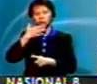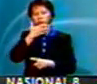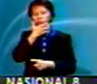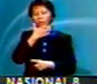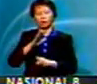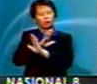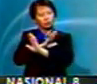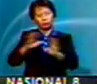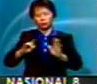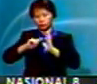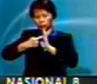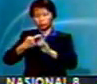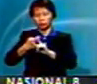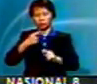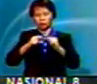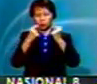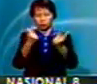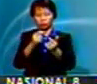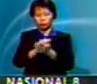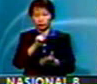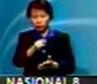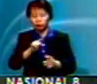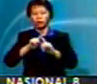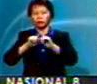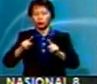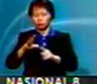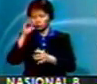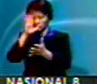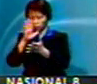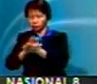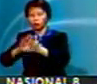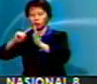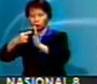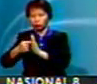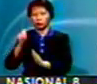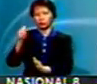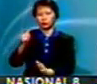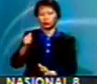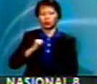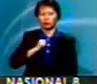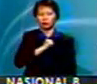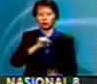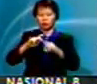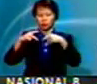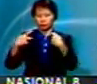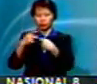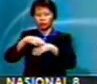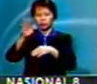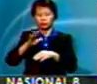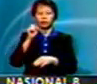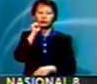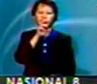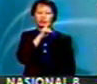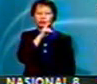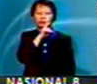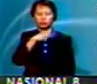lalu bukan berpunca daripada kumpulan tersebut. Sebaliknya, ia dipercayai dimulakan sendiri oleh ahli-ahli parti yang lebih senior.